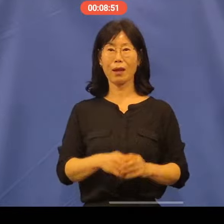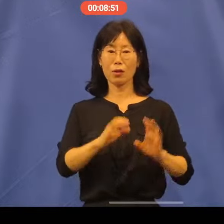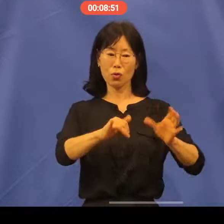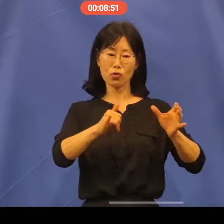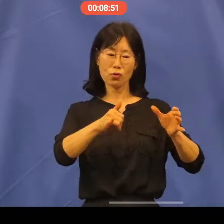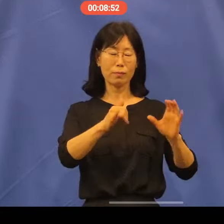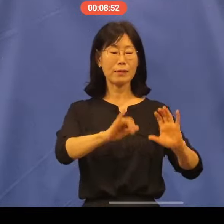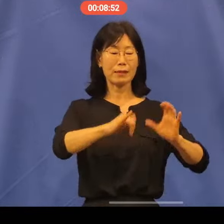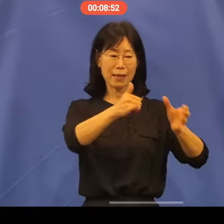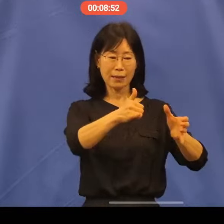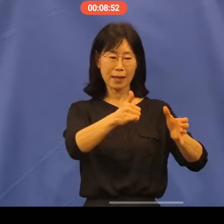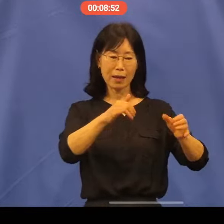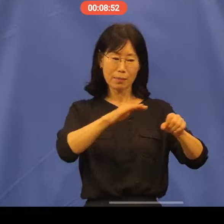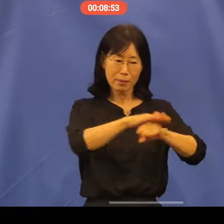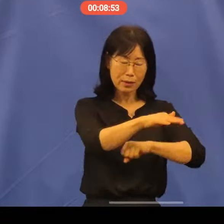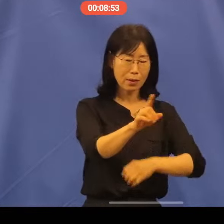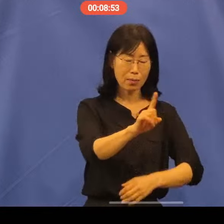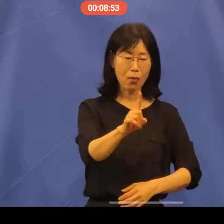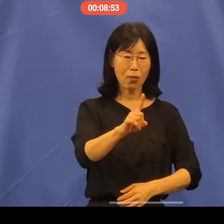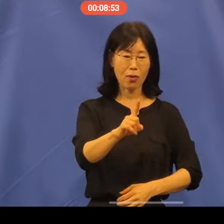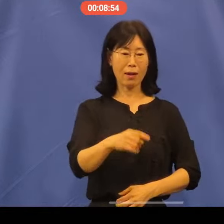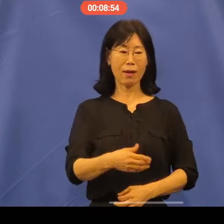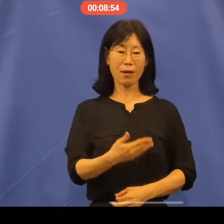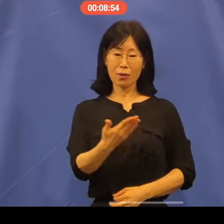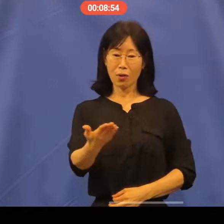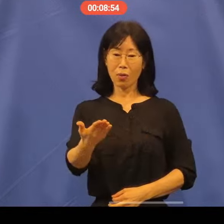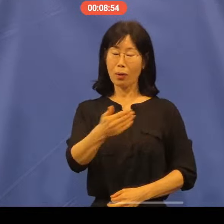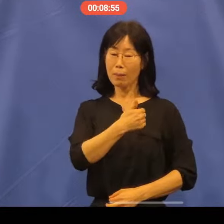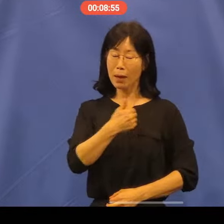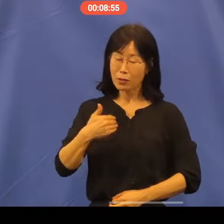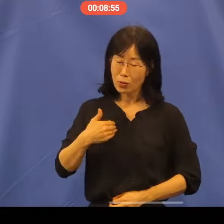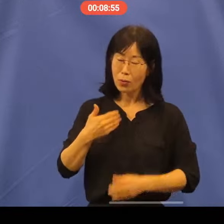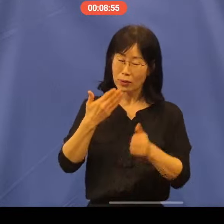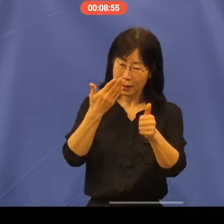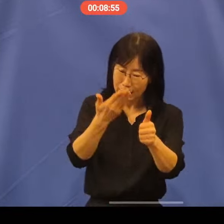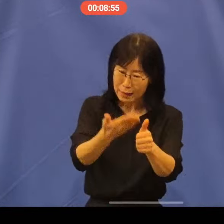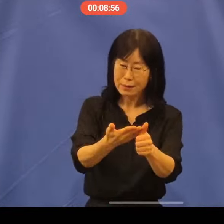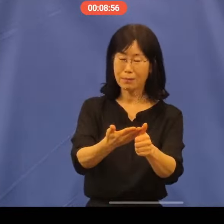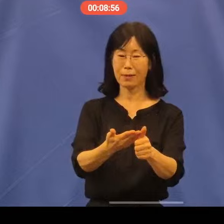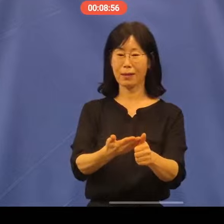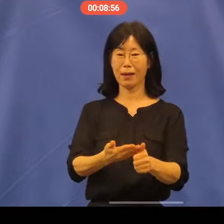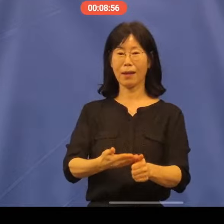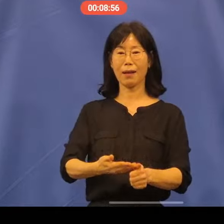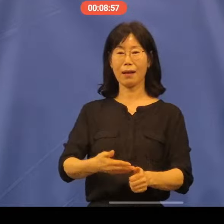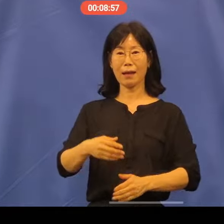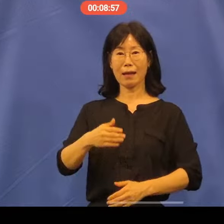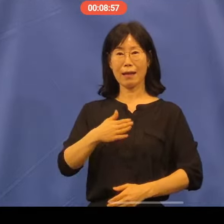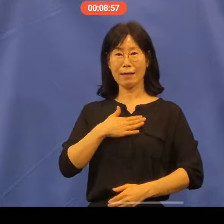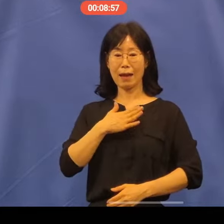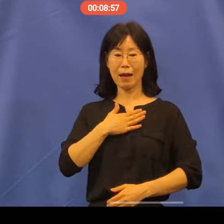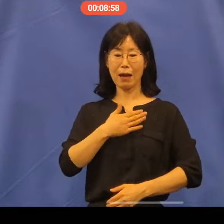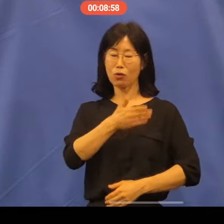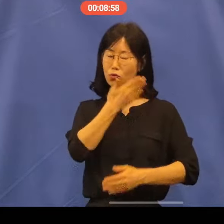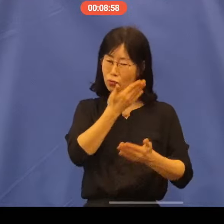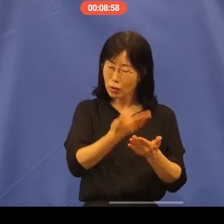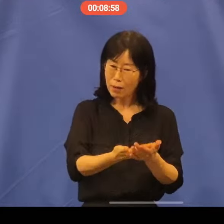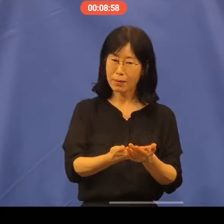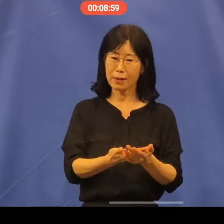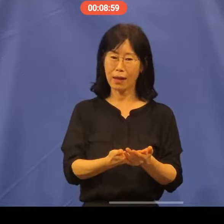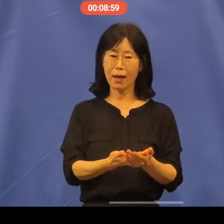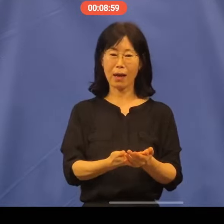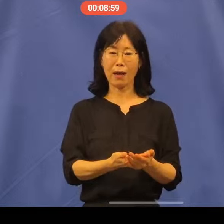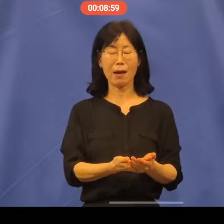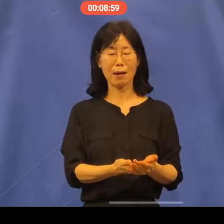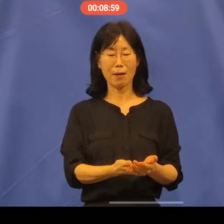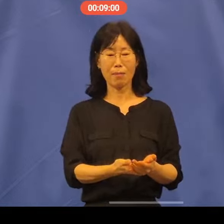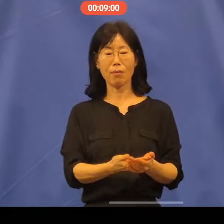당신을 만족시켜 주겠다는 거잖아요. 자아숭배, 그죠? 자아숭배. 이 대중문화도 전부 다 너 좋을 대로